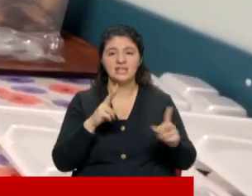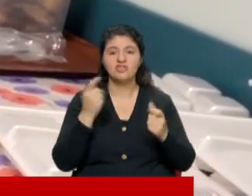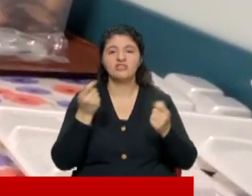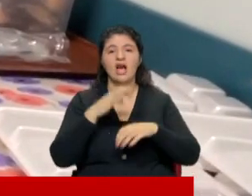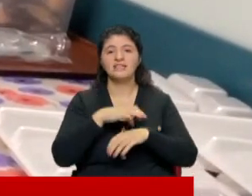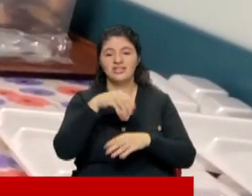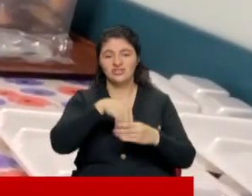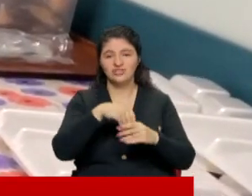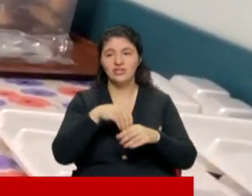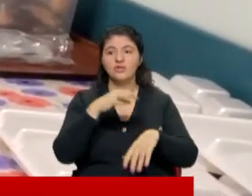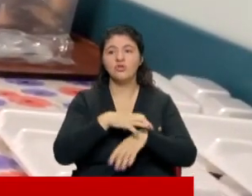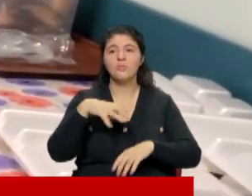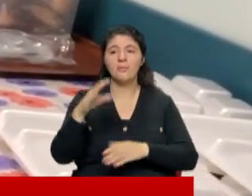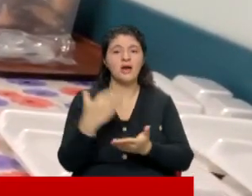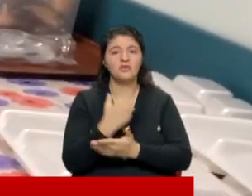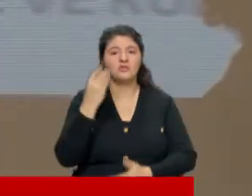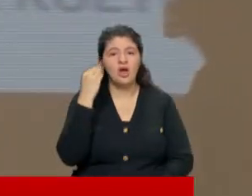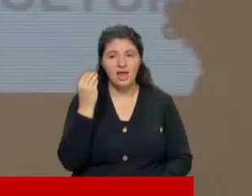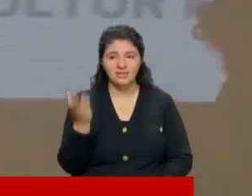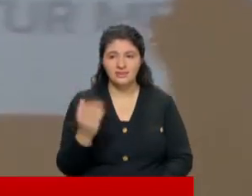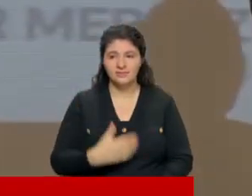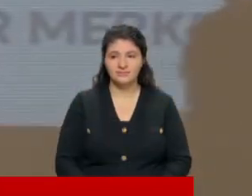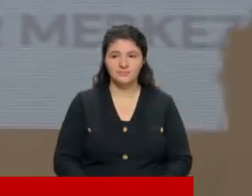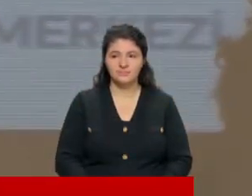çalıştığı hastanenin tıp fakültesini kazandığını öğrendi